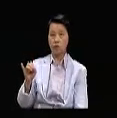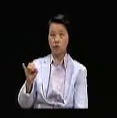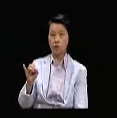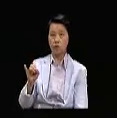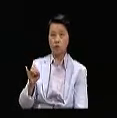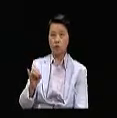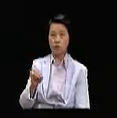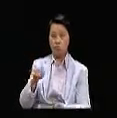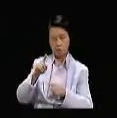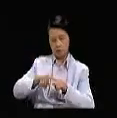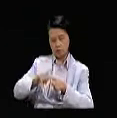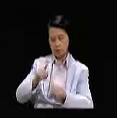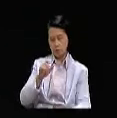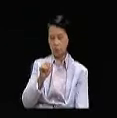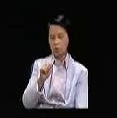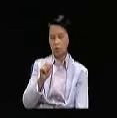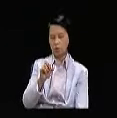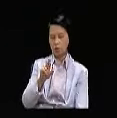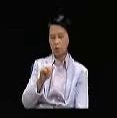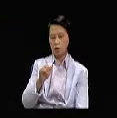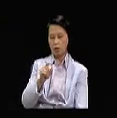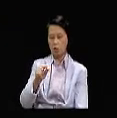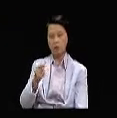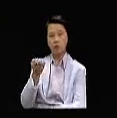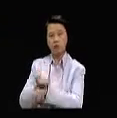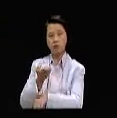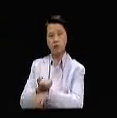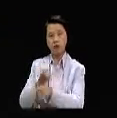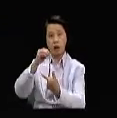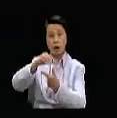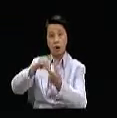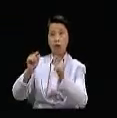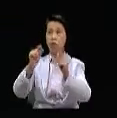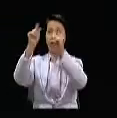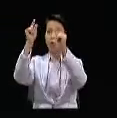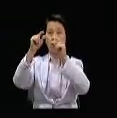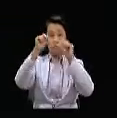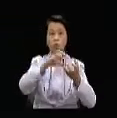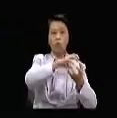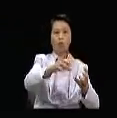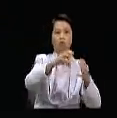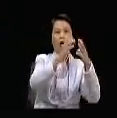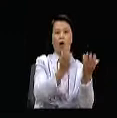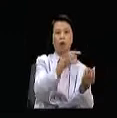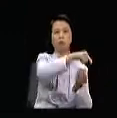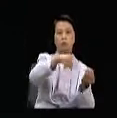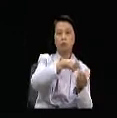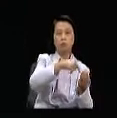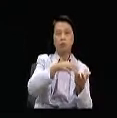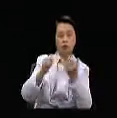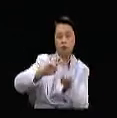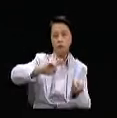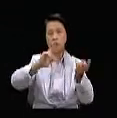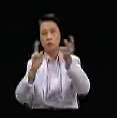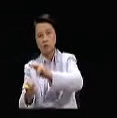kepada Adam batu dan juga guess Mungkin dia menjejak ke arah Kita jahit dengan ya itulah kita ke arah beralih ke